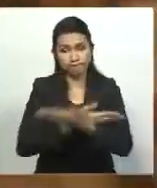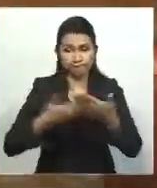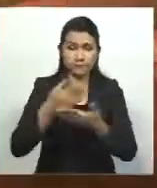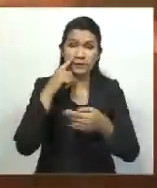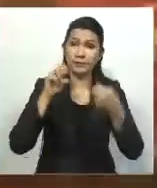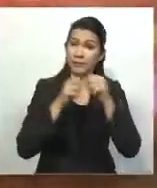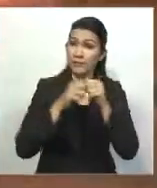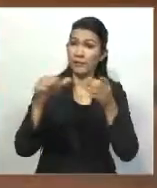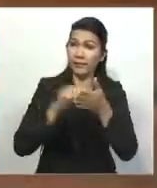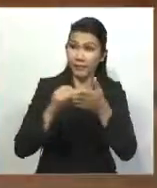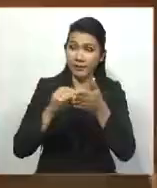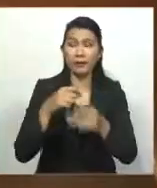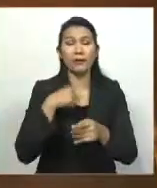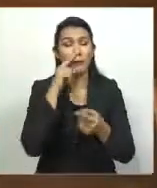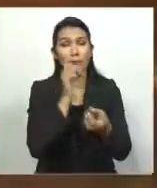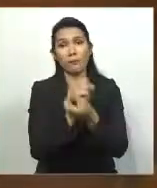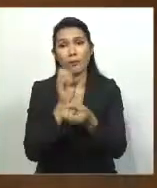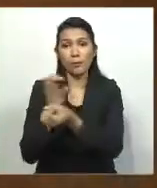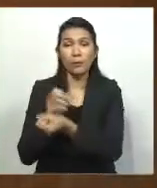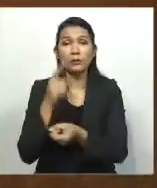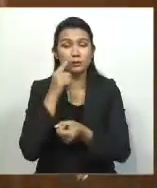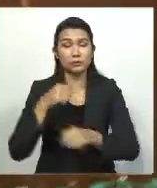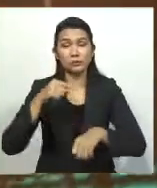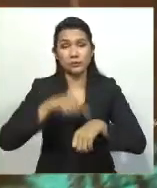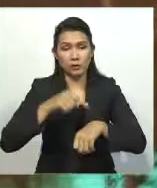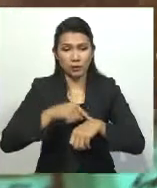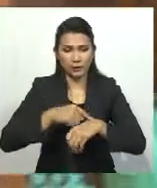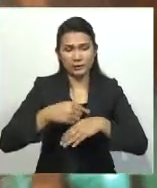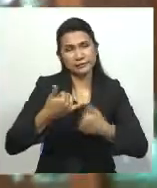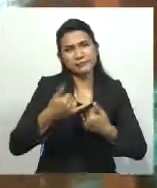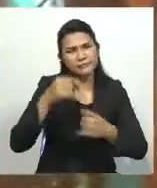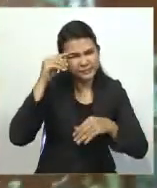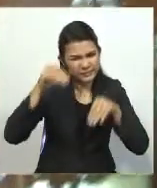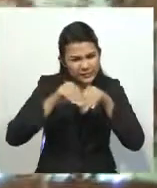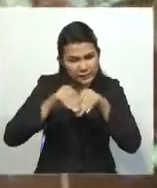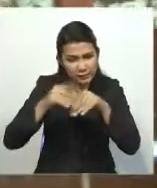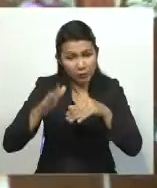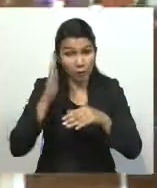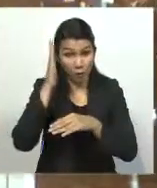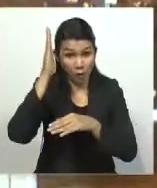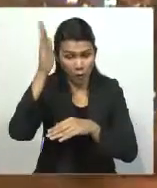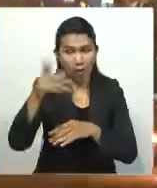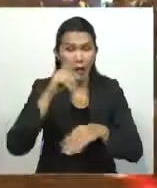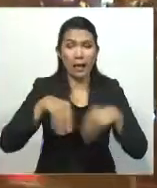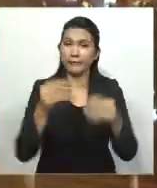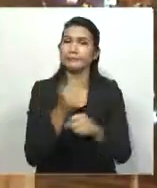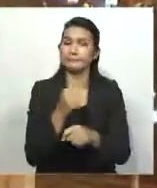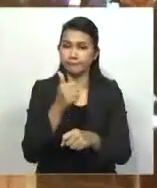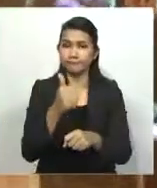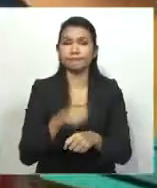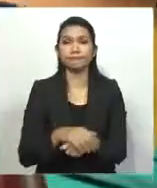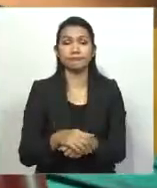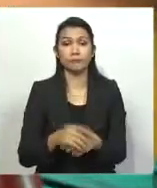แนวทางการแก้ไขปัญหาผลกระทบทั้งในระยะสั้นและระยะยาวให้มีประสิทธิภาพมากยิ่งขึ้น